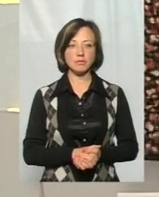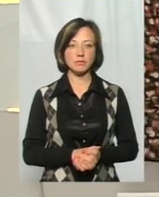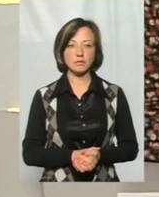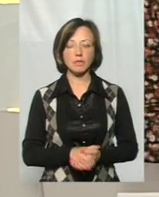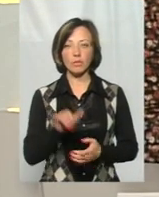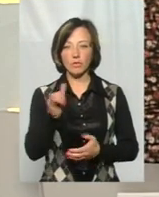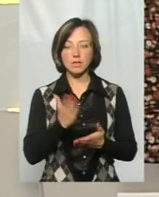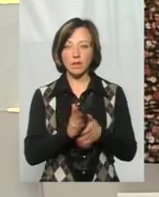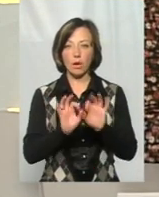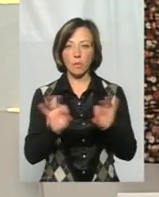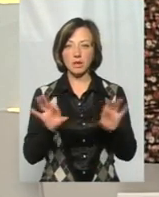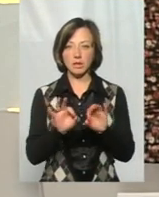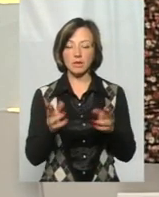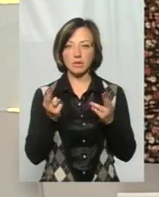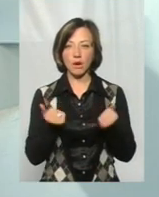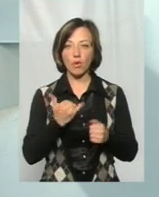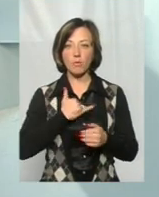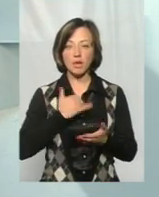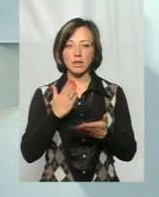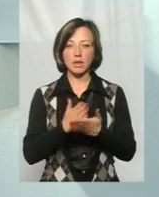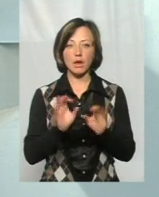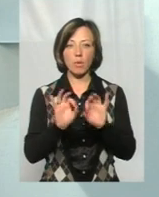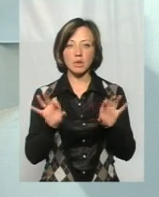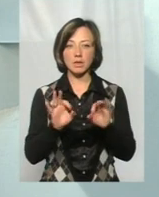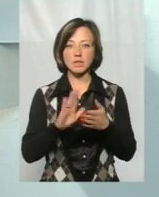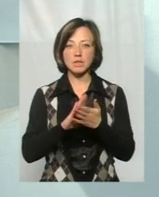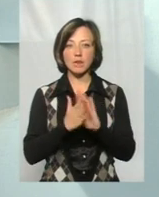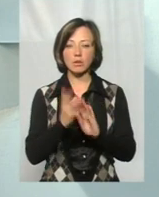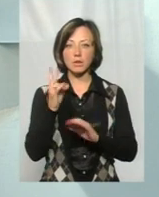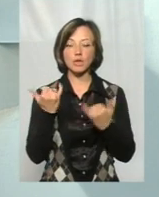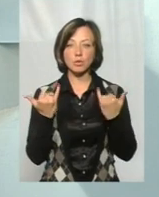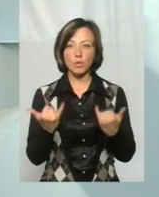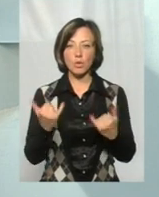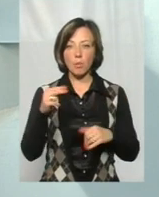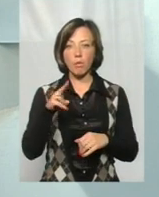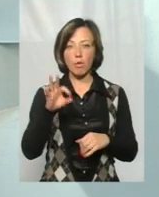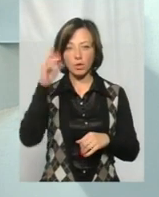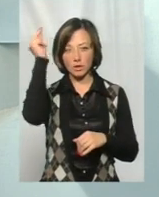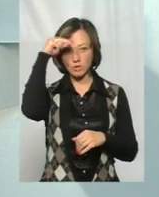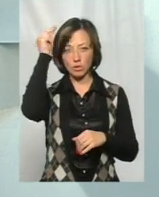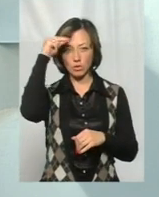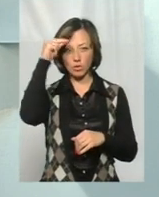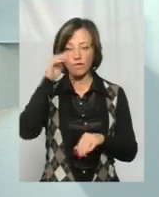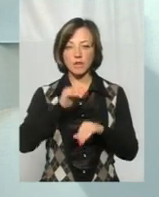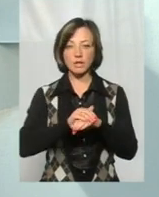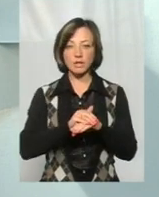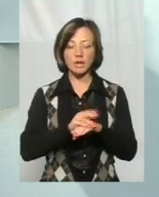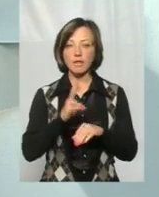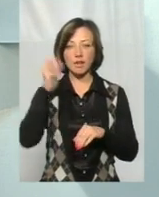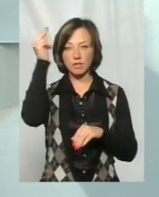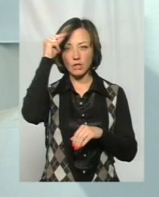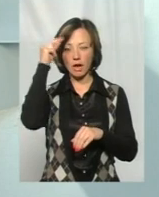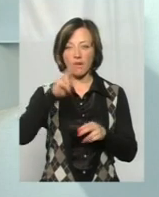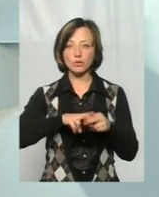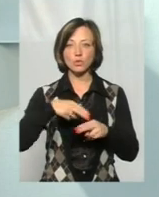У вас є коментар, так? Так, в мене є коментар. Станом на сьогодні по навчанню, і фактично навіть не навчанню,